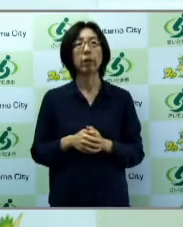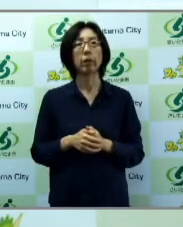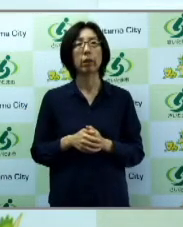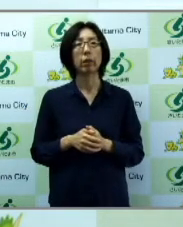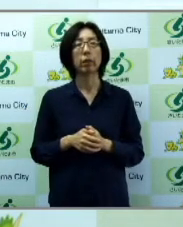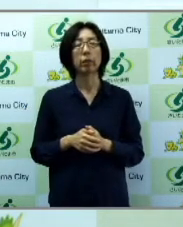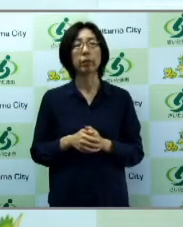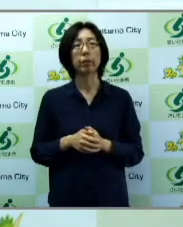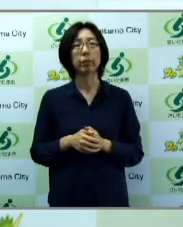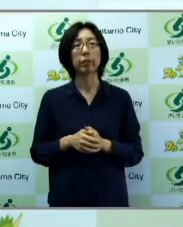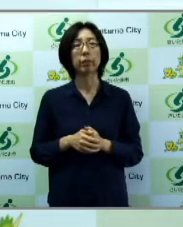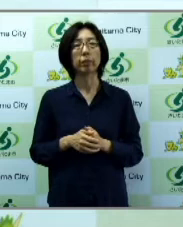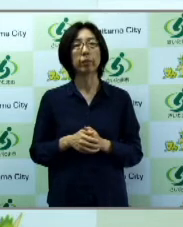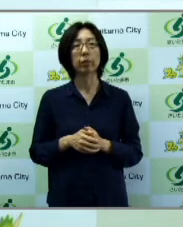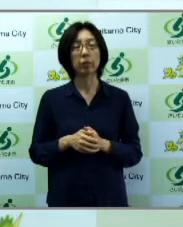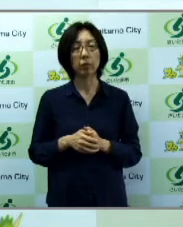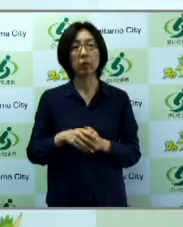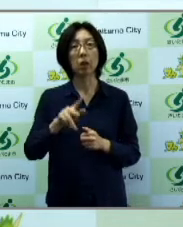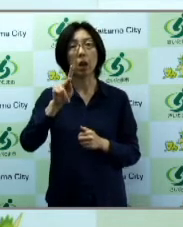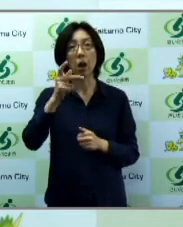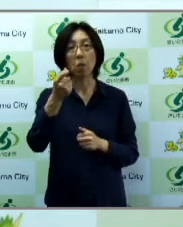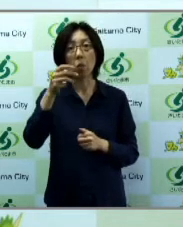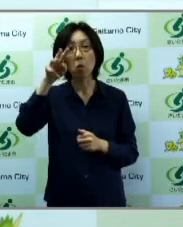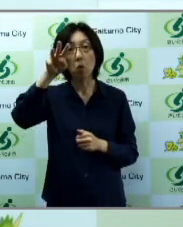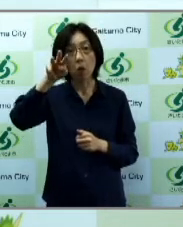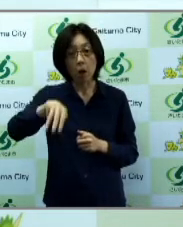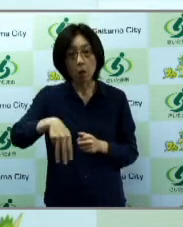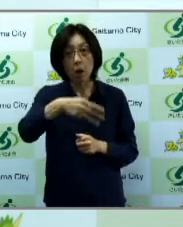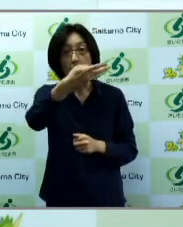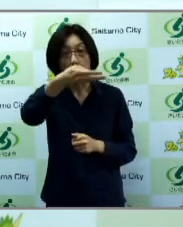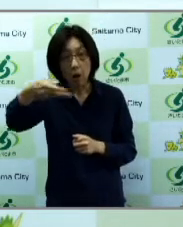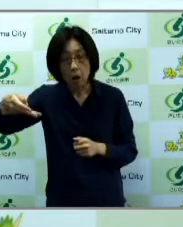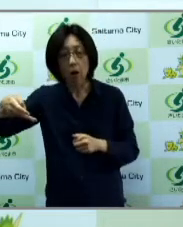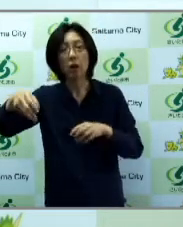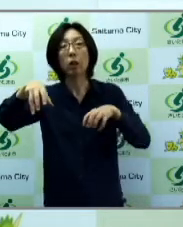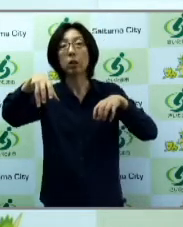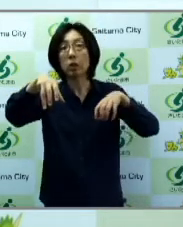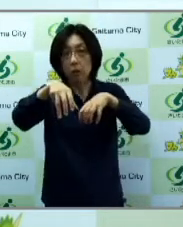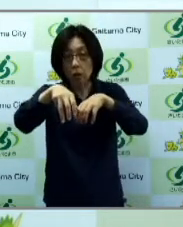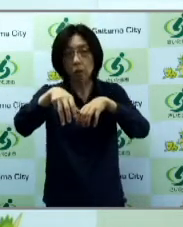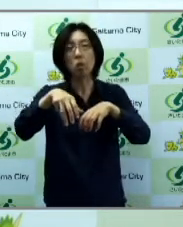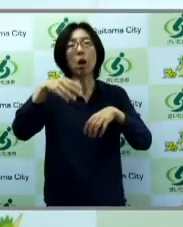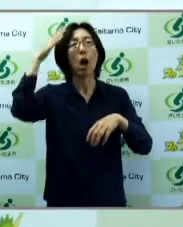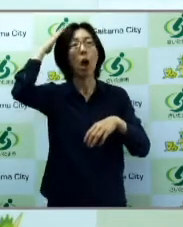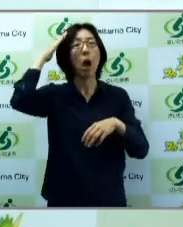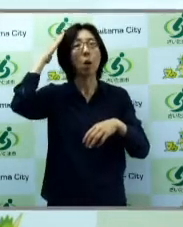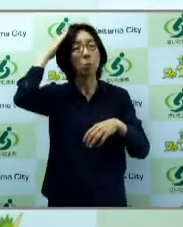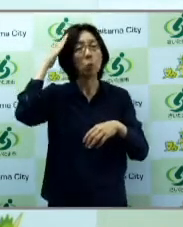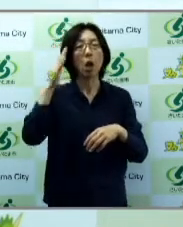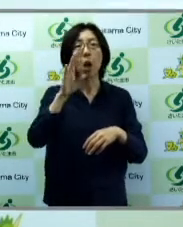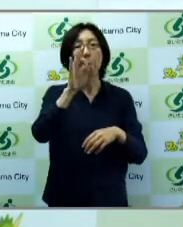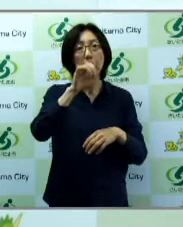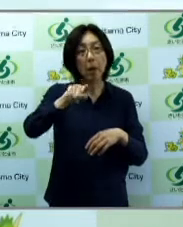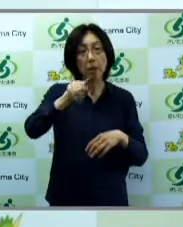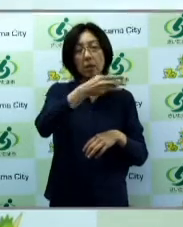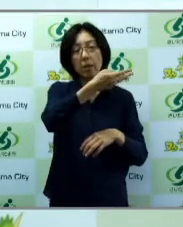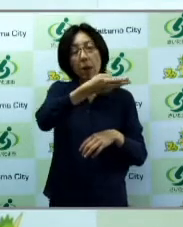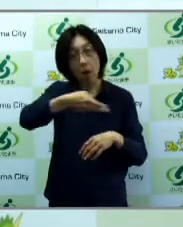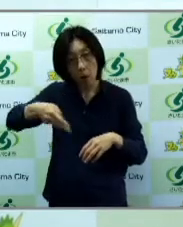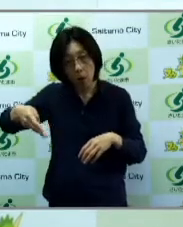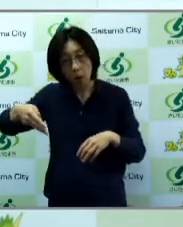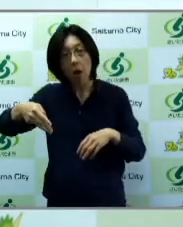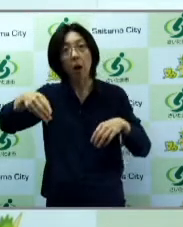れに隣接しております、19号の時は特に油目川と鴨川にちょうど入っていく川